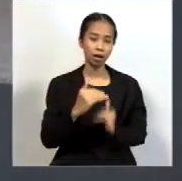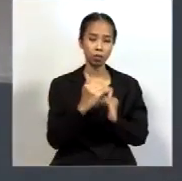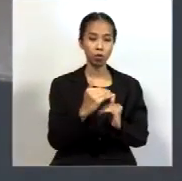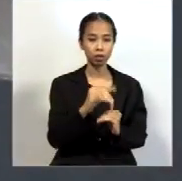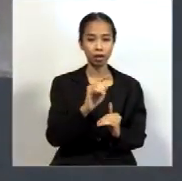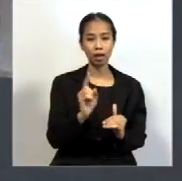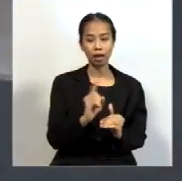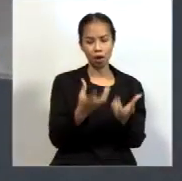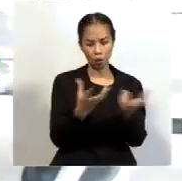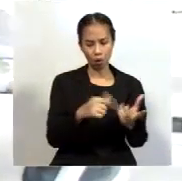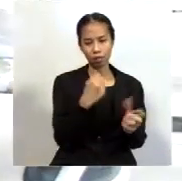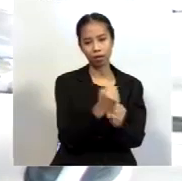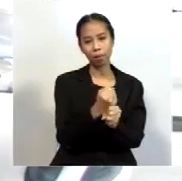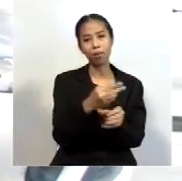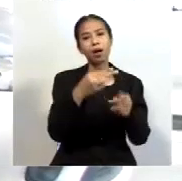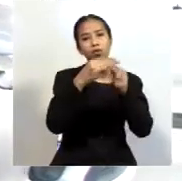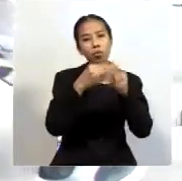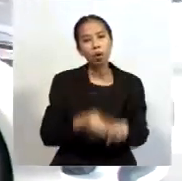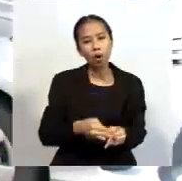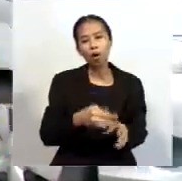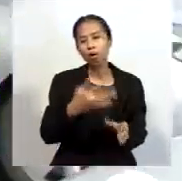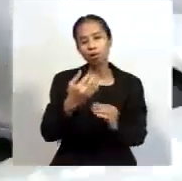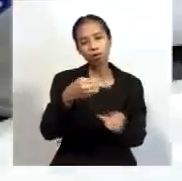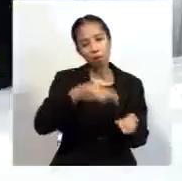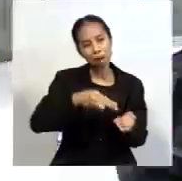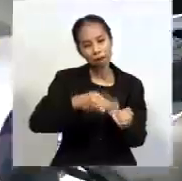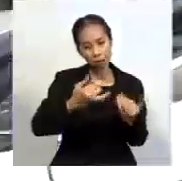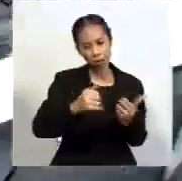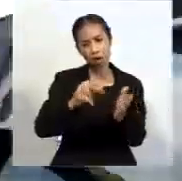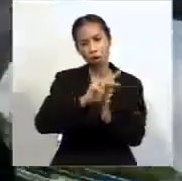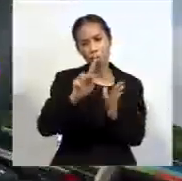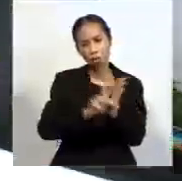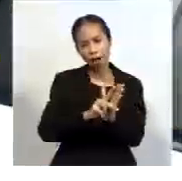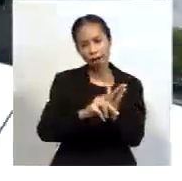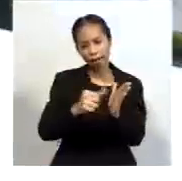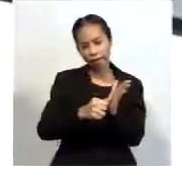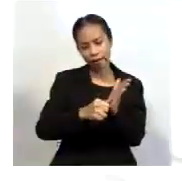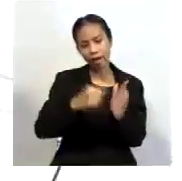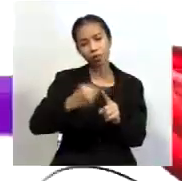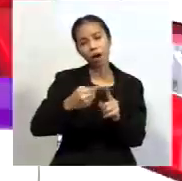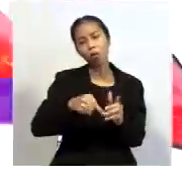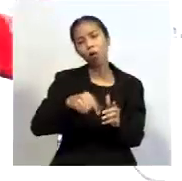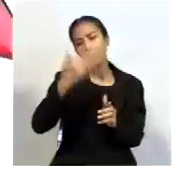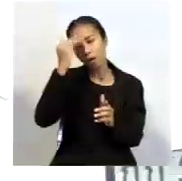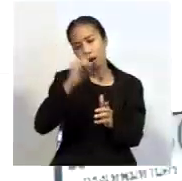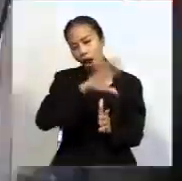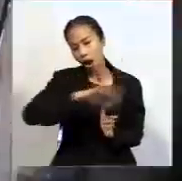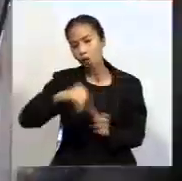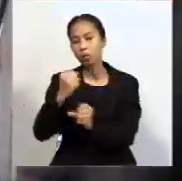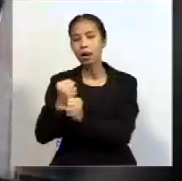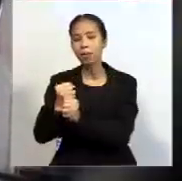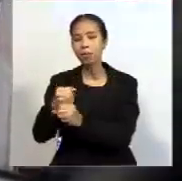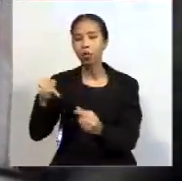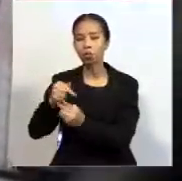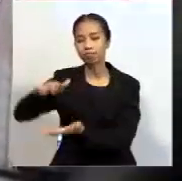านอลเป็นวัตถุดิบเชื้อเพลิงเท่านั้นนะคะตอนนี้ก็คงจะต้องมีการแก้ไขกฎหมายเพื่อให้สามารถนำเอทานอลมาผลิตเป็นแอลกอฮอล์